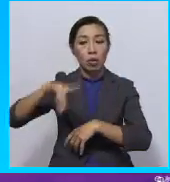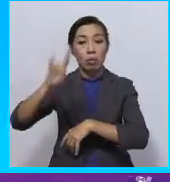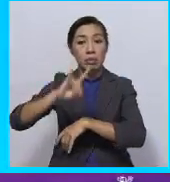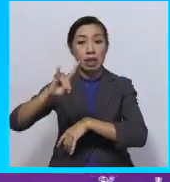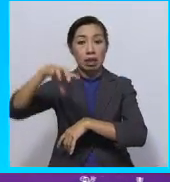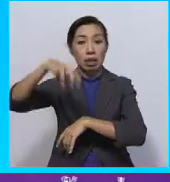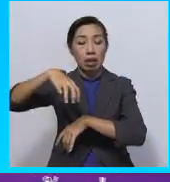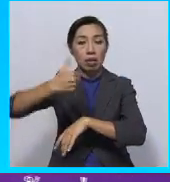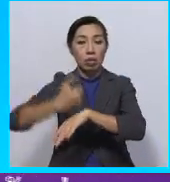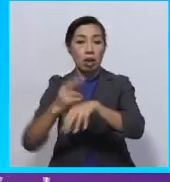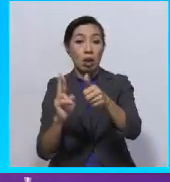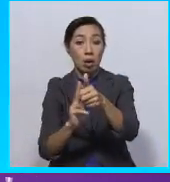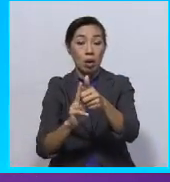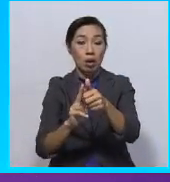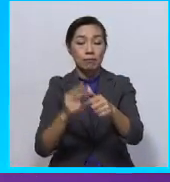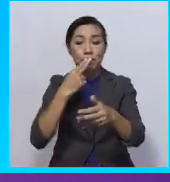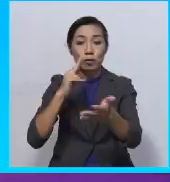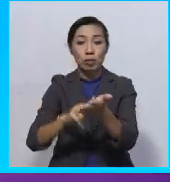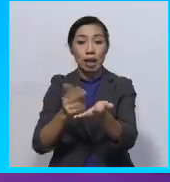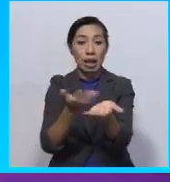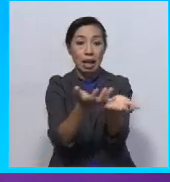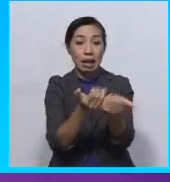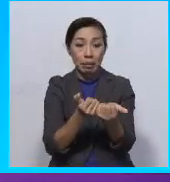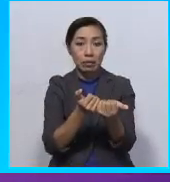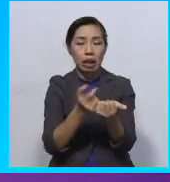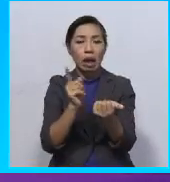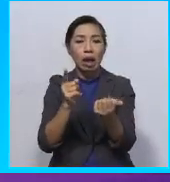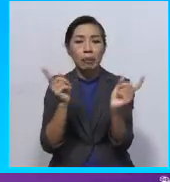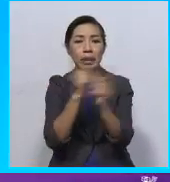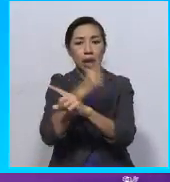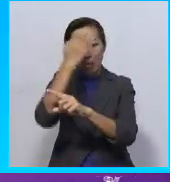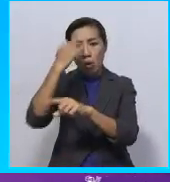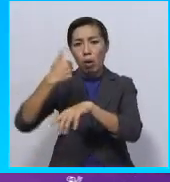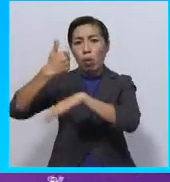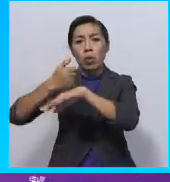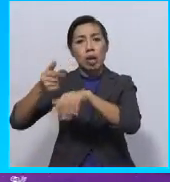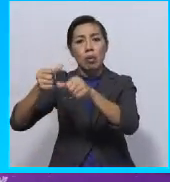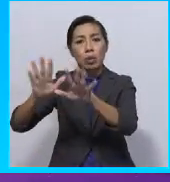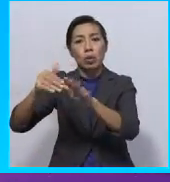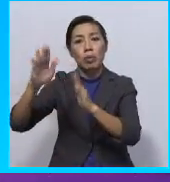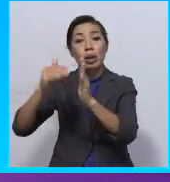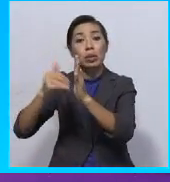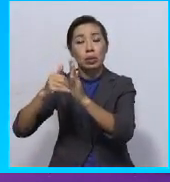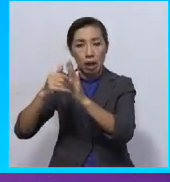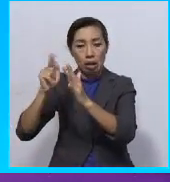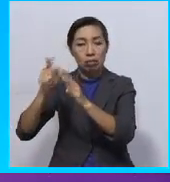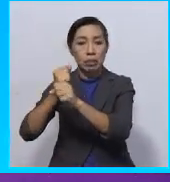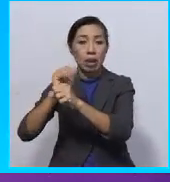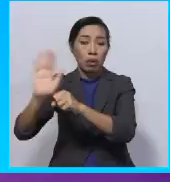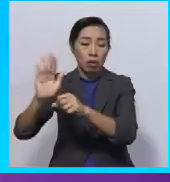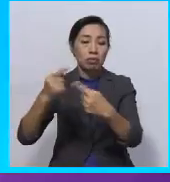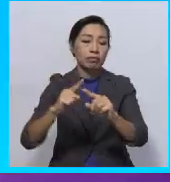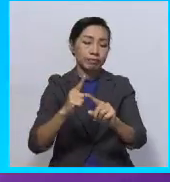ตว์ซึ่งวันนี้เป็นตัวแทนรับมอบหนังสือเนื่องจากว่าท่านอธิบดีกรมปศุสัตว์นั้นติดภารกิจทางราชการท่านยืนยันนะคะว่า